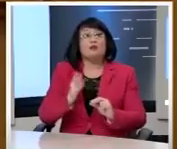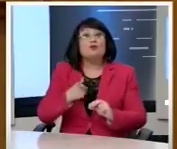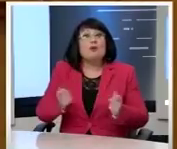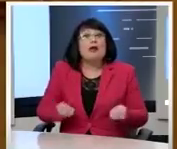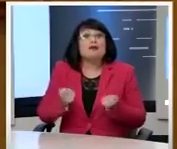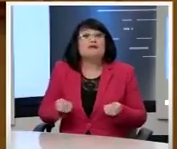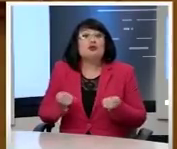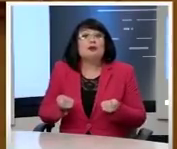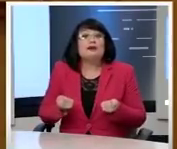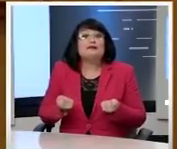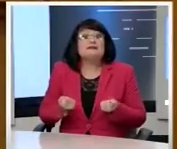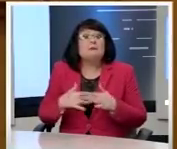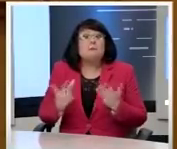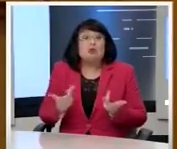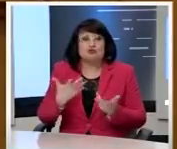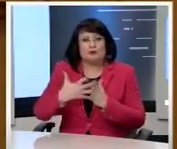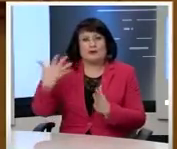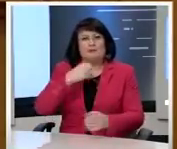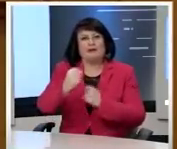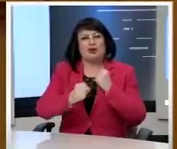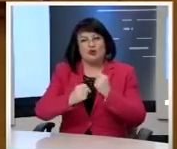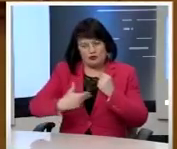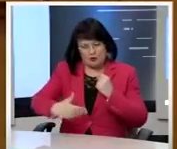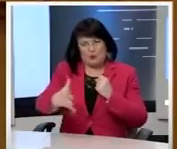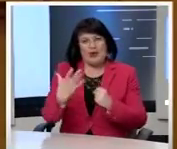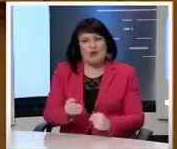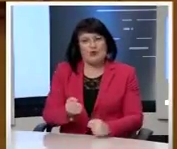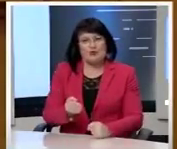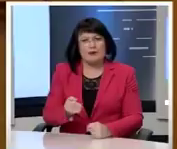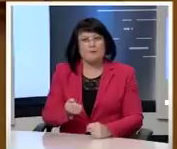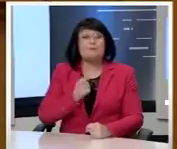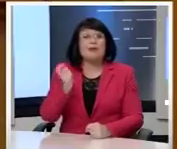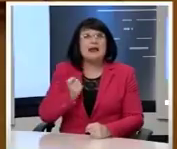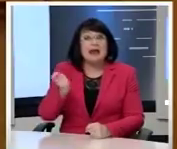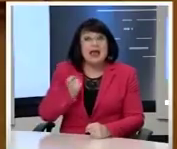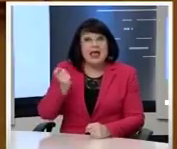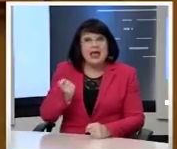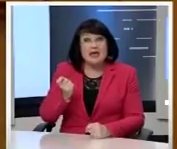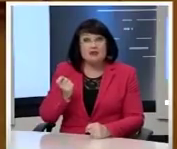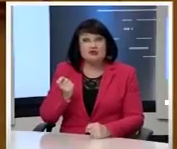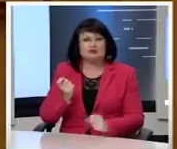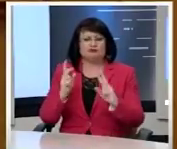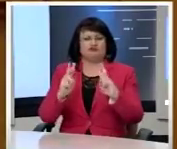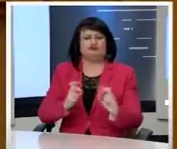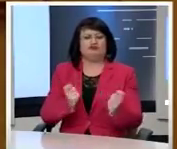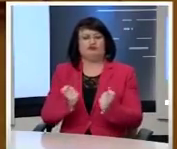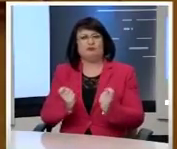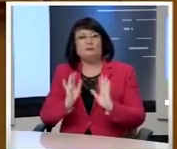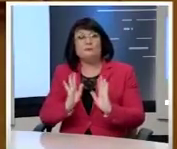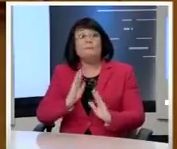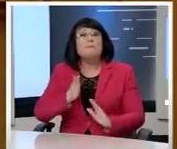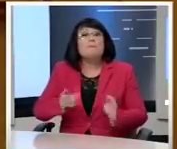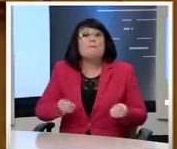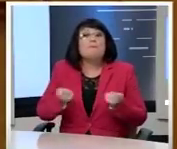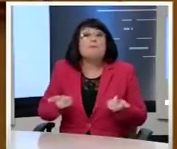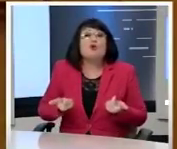αξιοποιήσουμε. Πώς αυτά τα 15 χρόνια που έχουμε, στα οποία το χρέος έχει τεθεί υπό πλήρη έλεγχο, πώς θα τα αξιοποιήσουμε